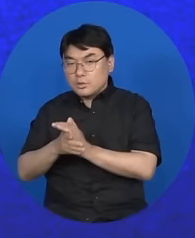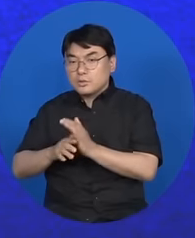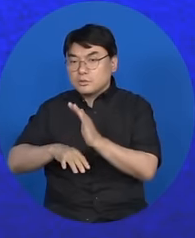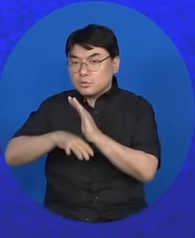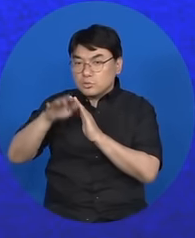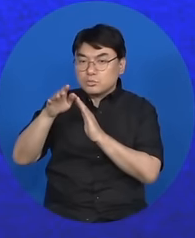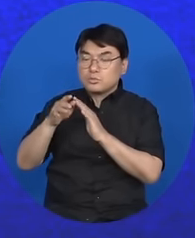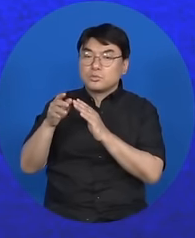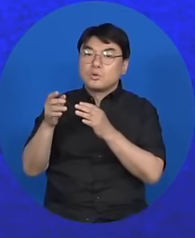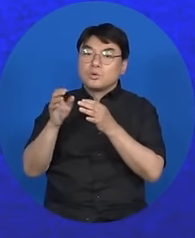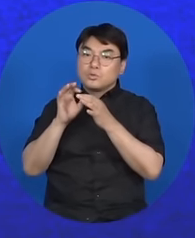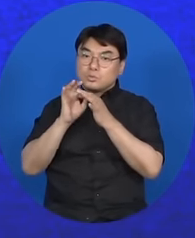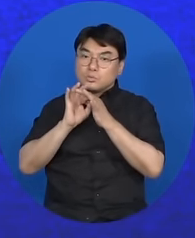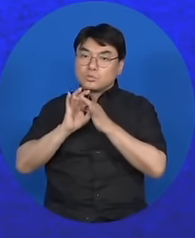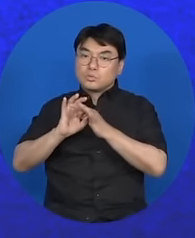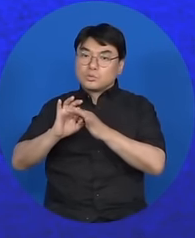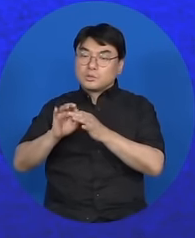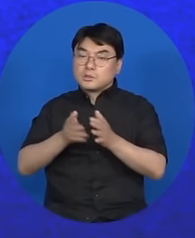되지 않겠습니까? 아까